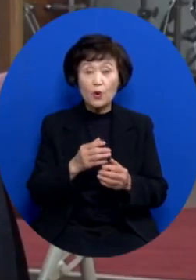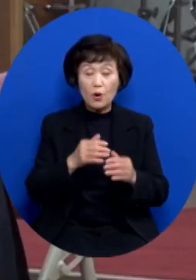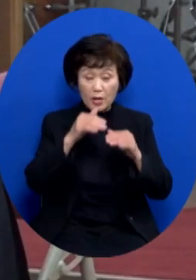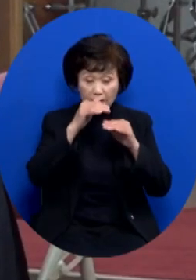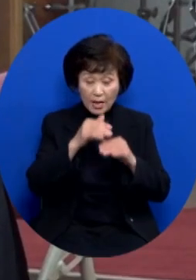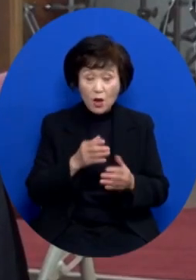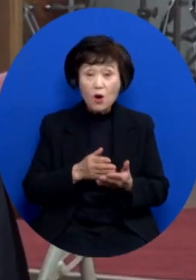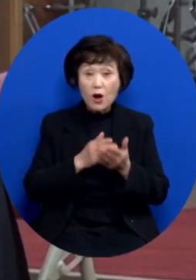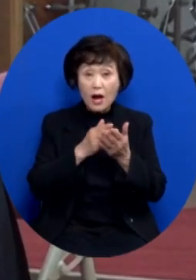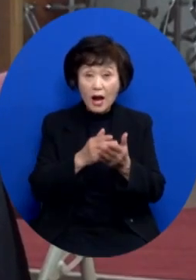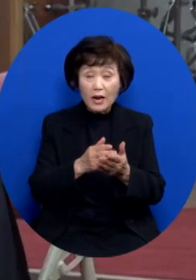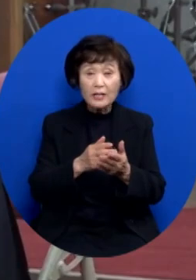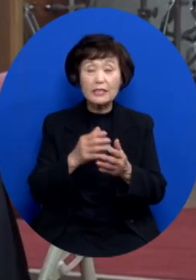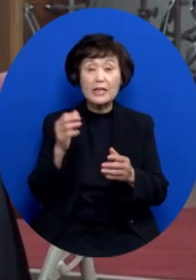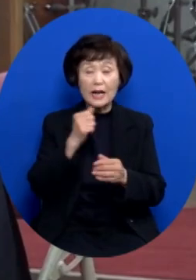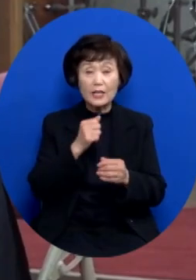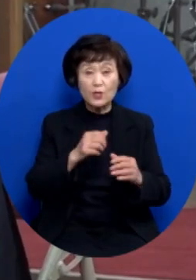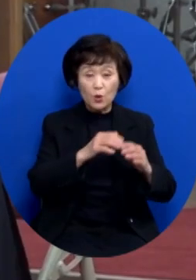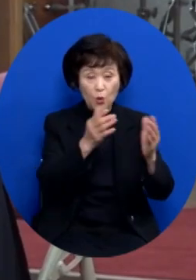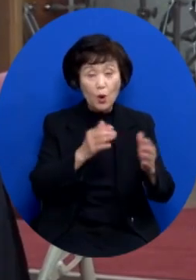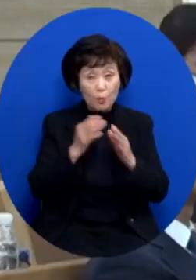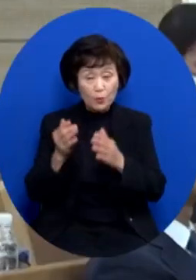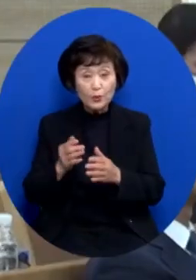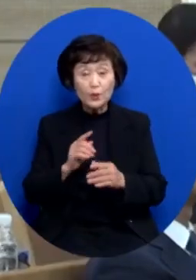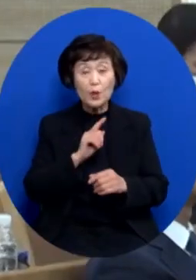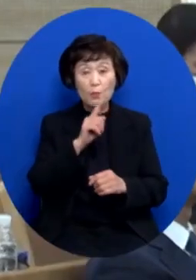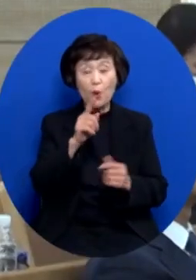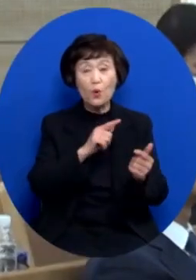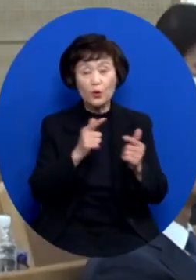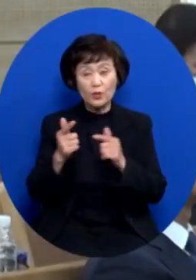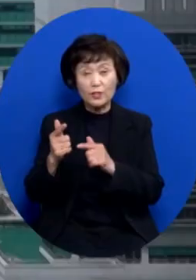다루고 각 부서와 기관의 보고가 이어졌습니다.